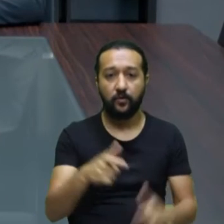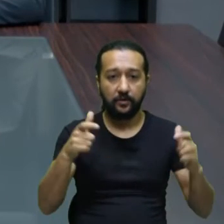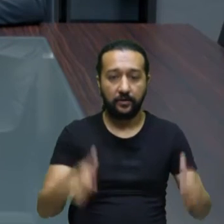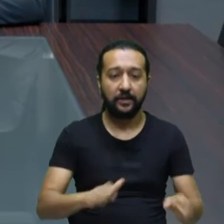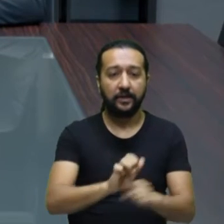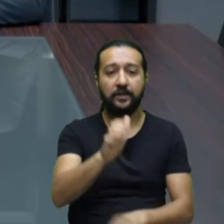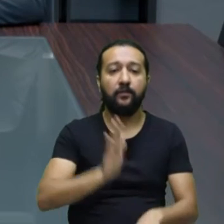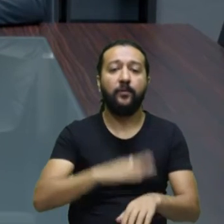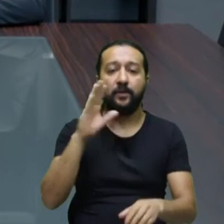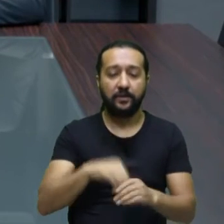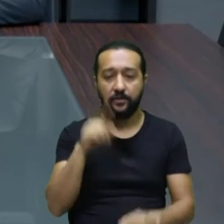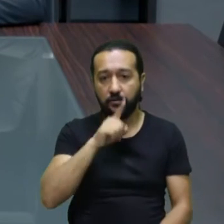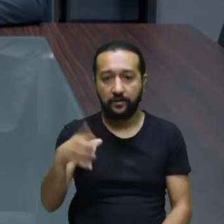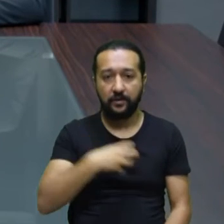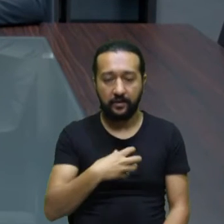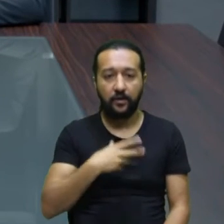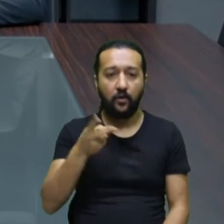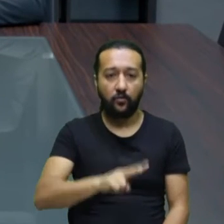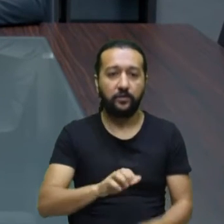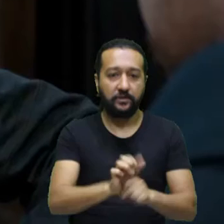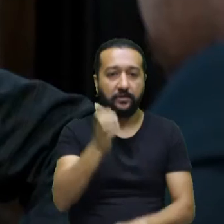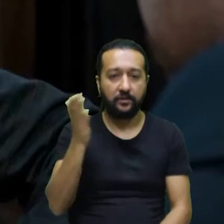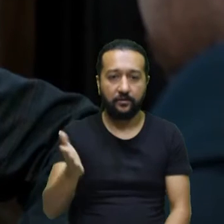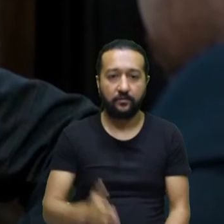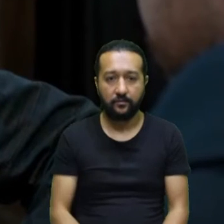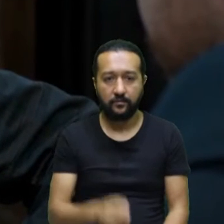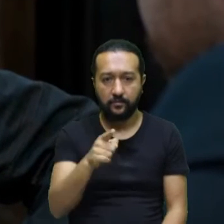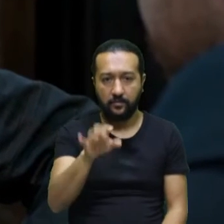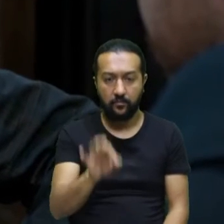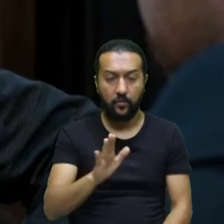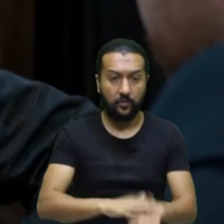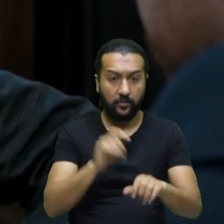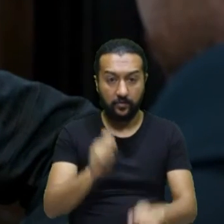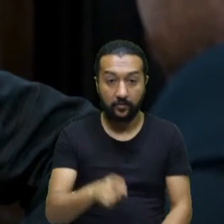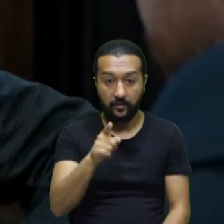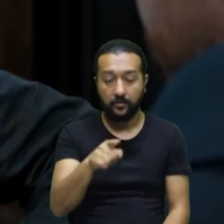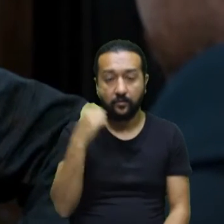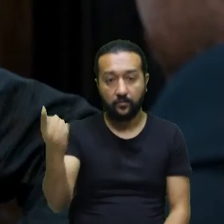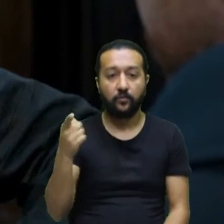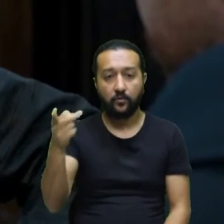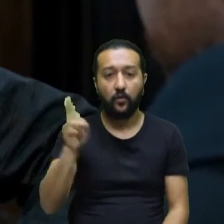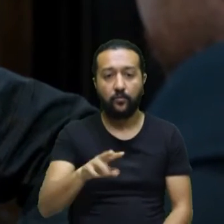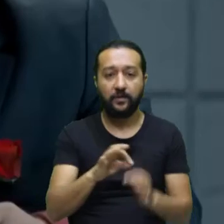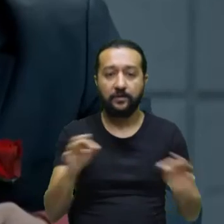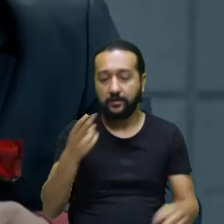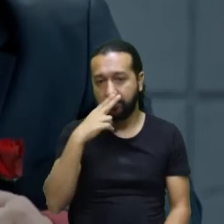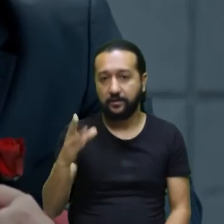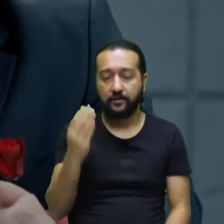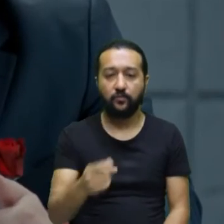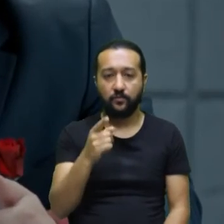mekanı çiğnetmemek adına kendi bedenlerini çiğnettiler. Sen böyle davranarak onların ölümünü hiçe